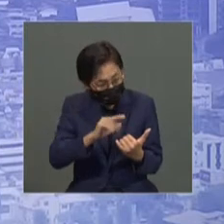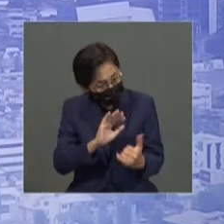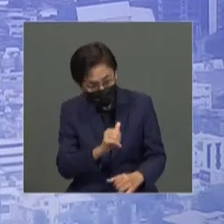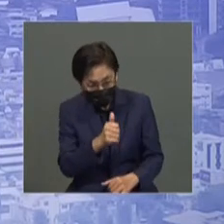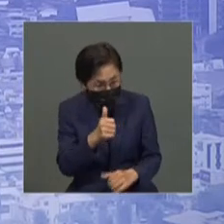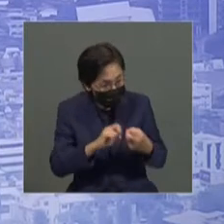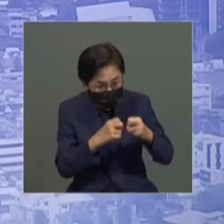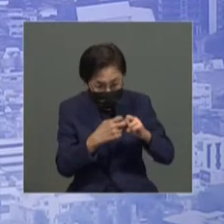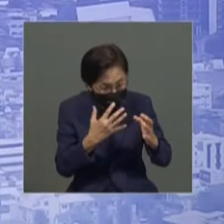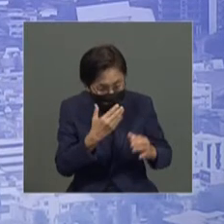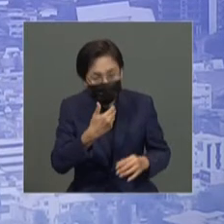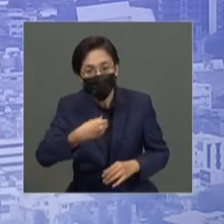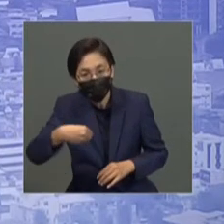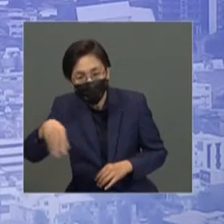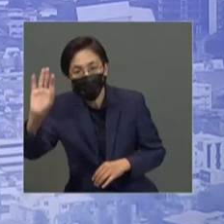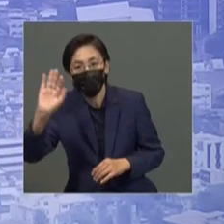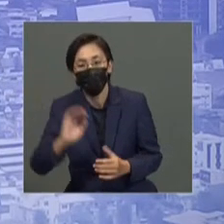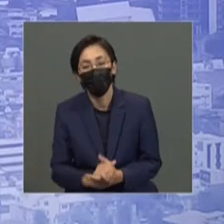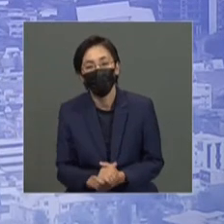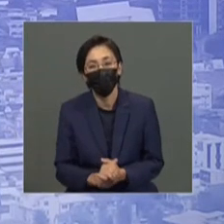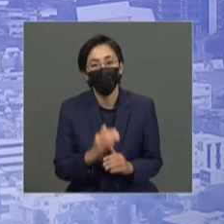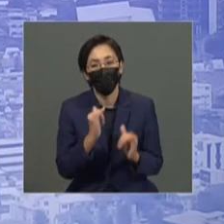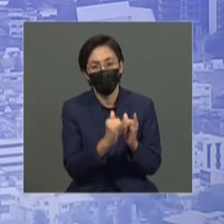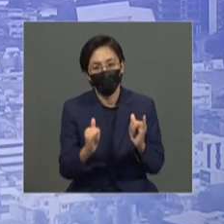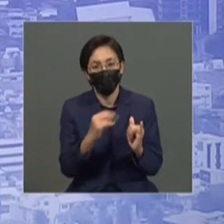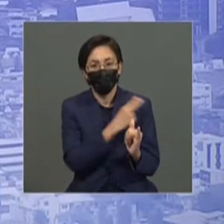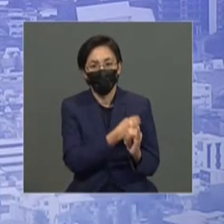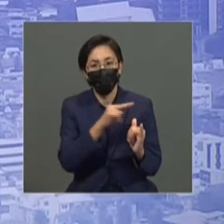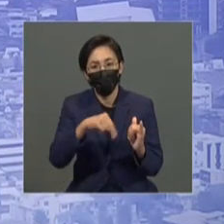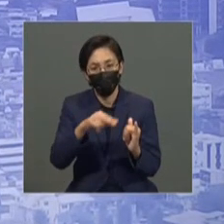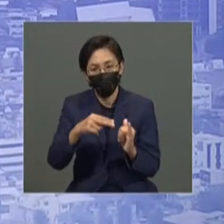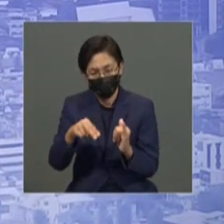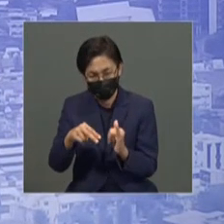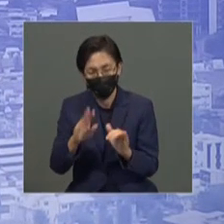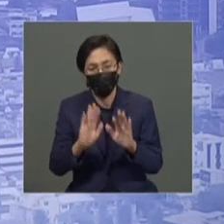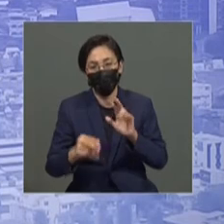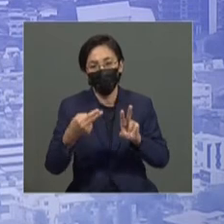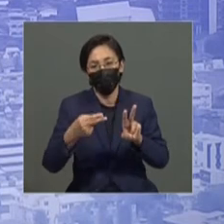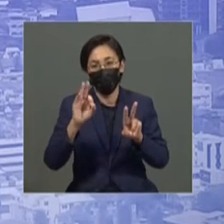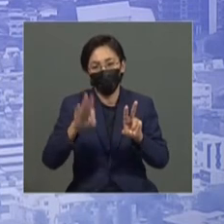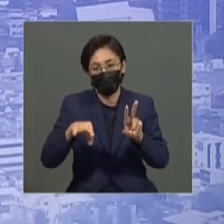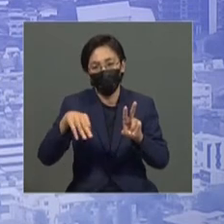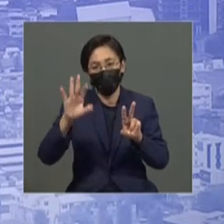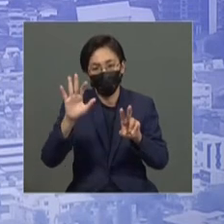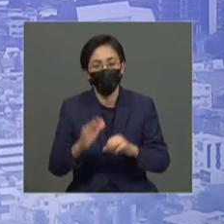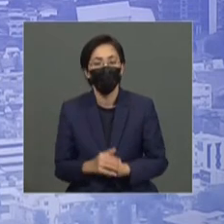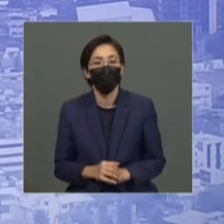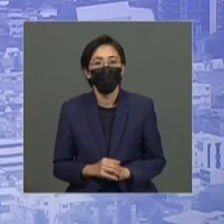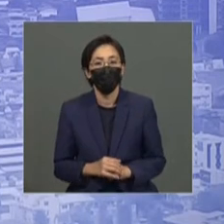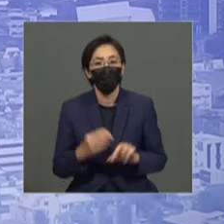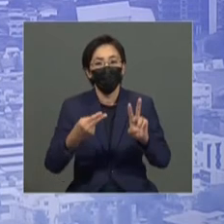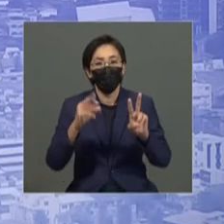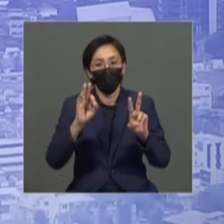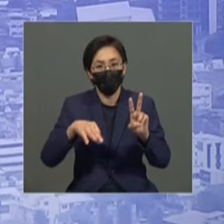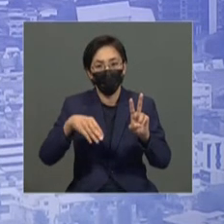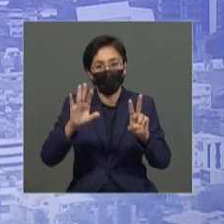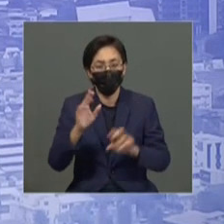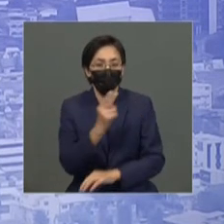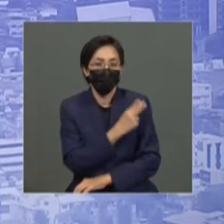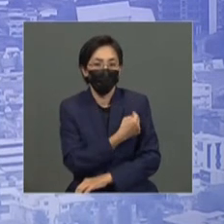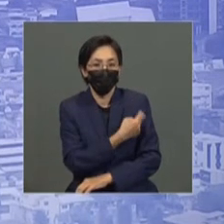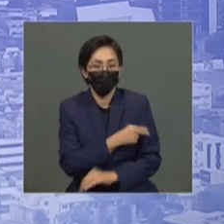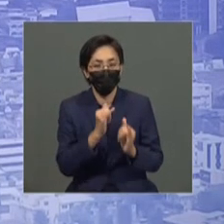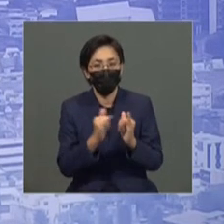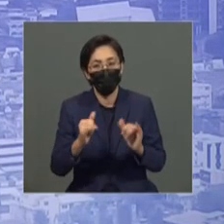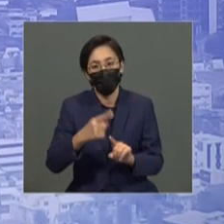านที่ยังอยู่ในระบบการดูแลรักษาอยู่ที่ประมาณ 29,000 กว่าค่ะและในจำนวนนี้เป็นโรงพยาบา